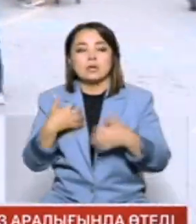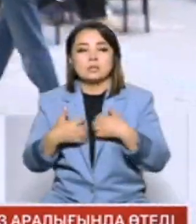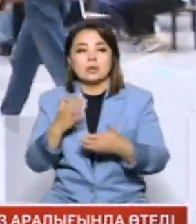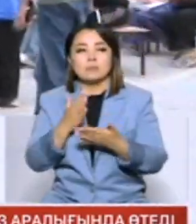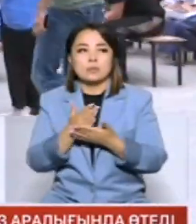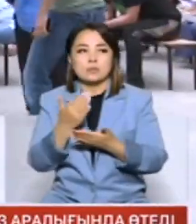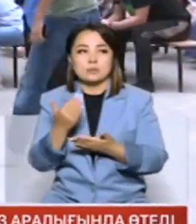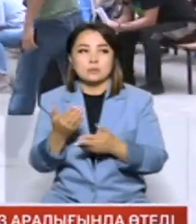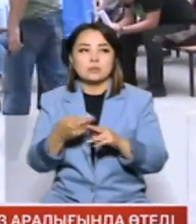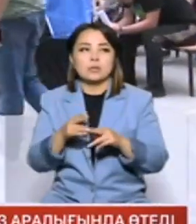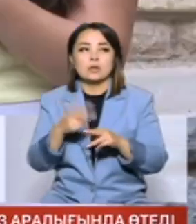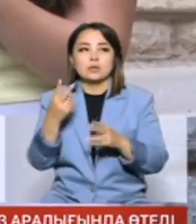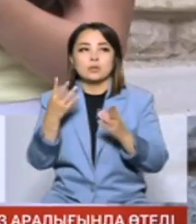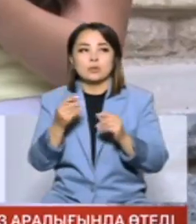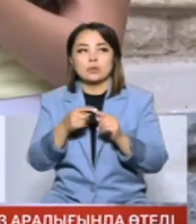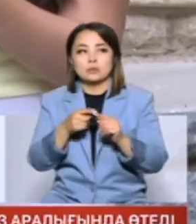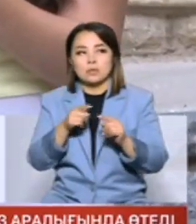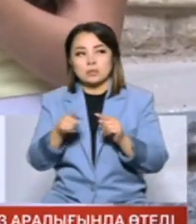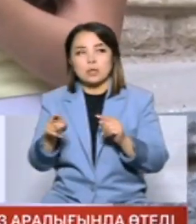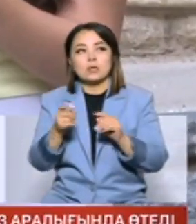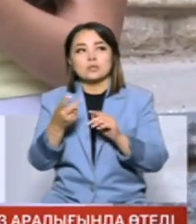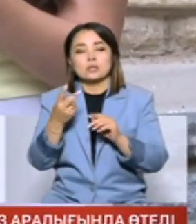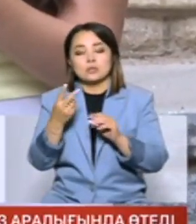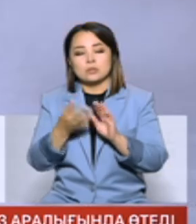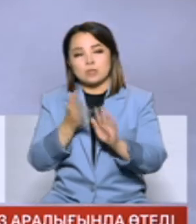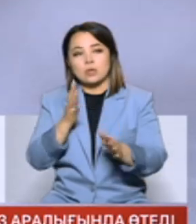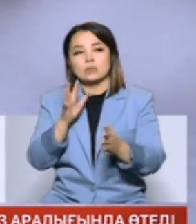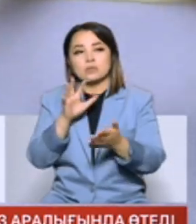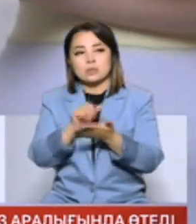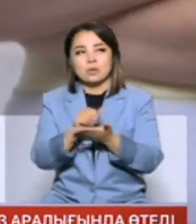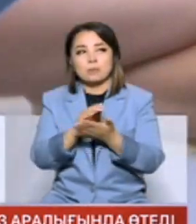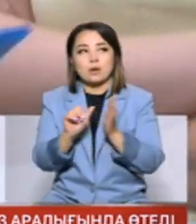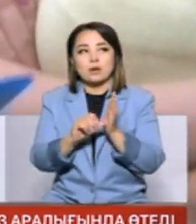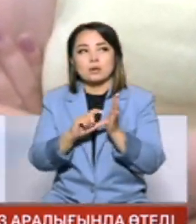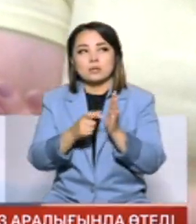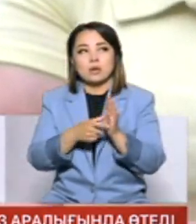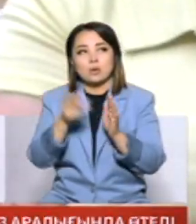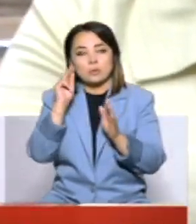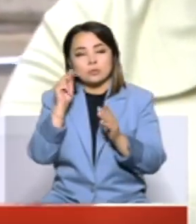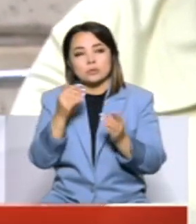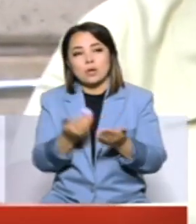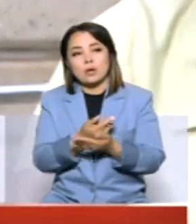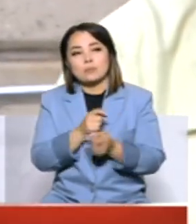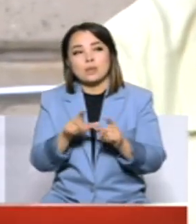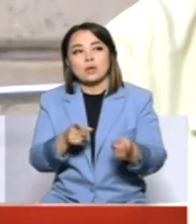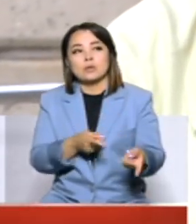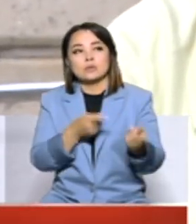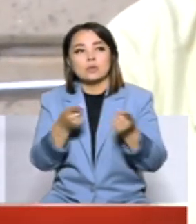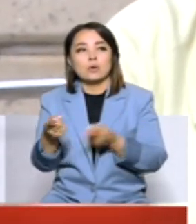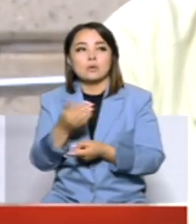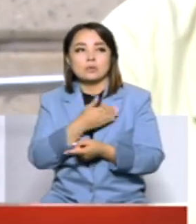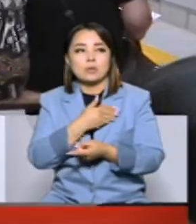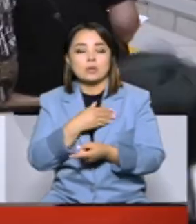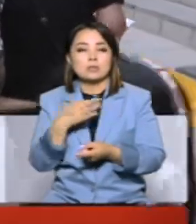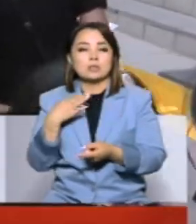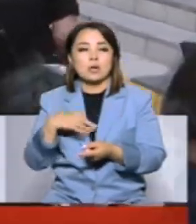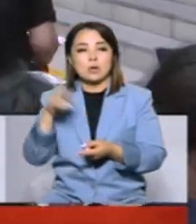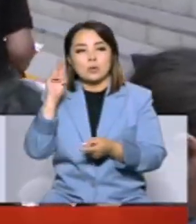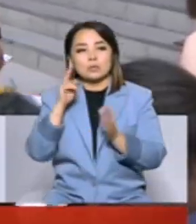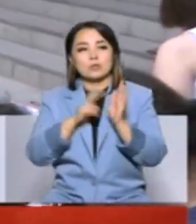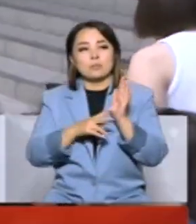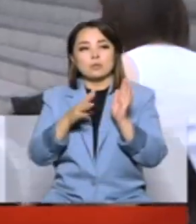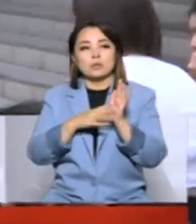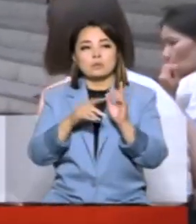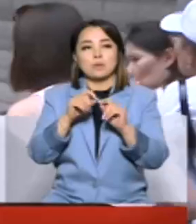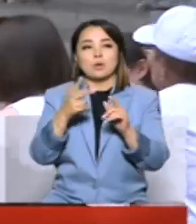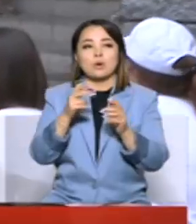жатыр. Екінші күн қатарынан кезекте тұрғандардың бірі Айнұр, 6-шы сыныпқа көшкен баласын жаңа мектепке ауыстырмақ. Өйткені баласы оқитын 79-шы